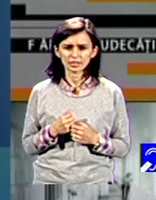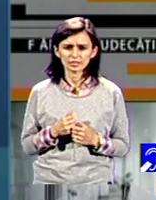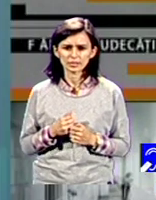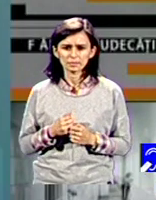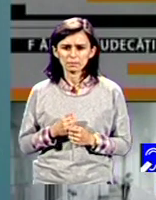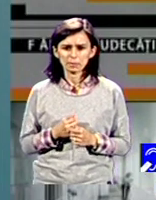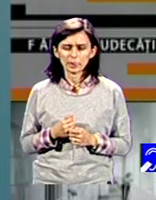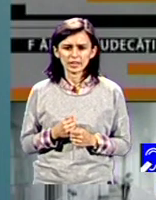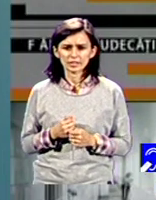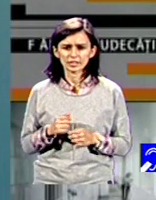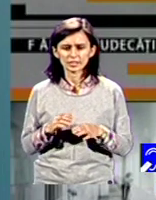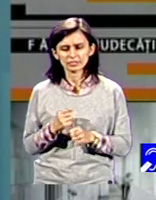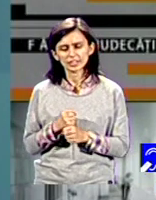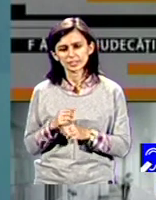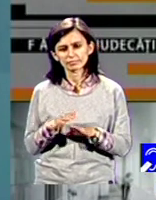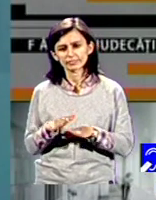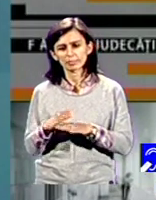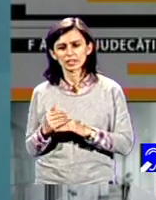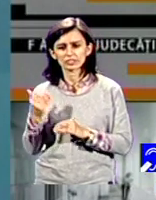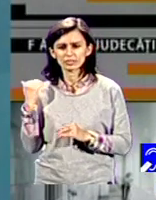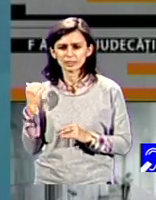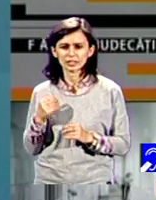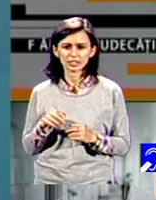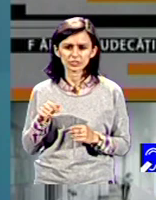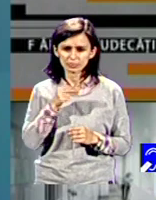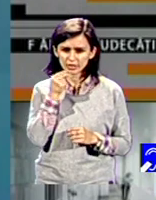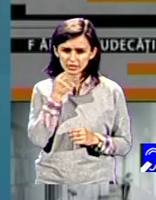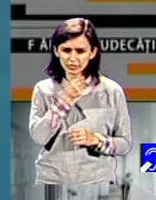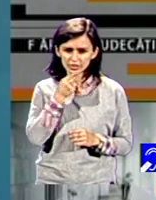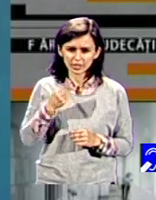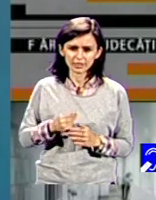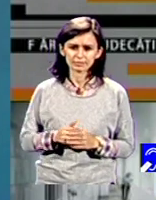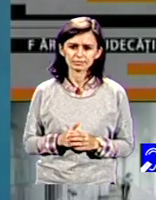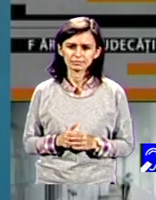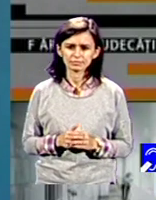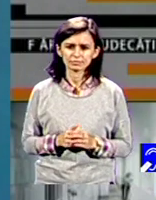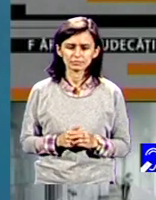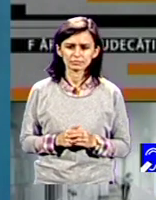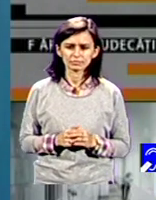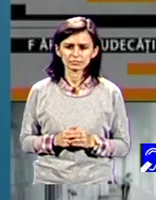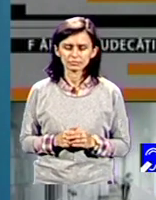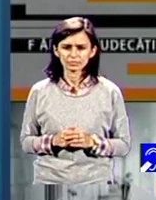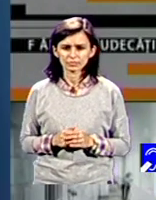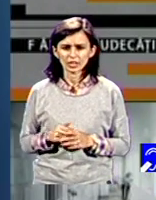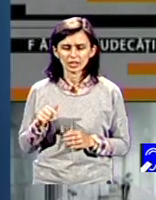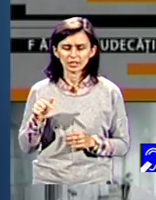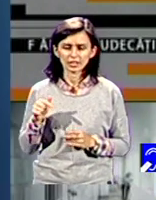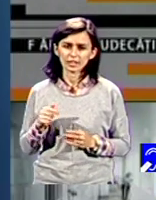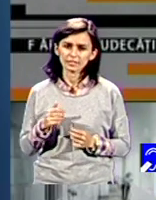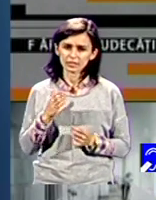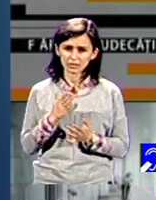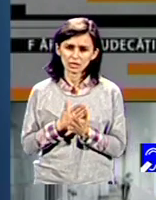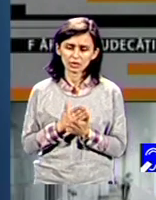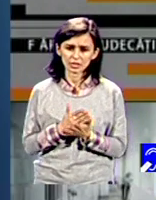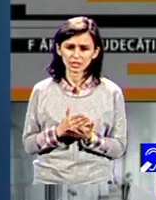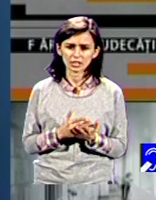Tocmai de la acești beneficiari cu care ar trebui să discute un podosu a fost destul de tranșant în această chestiune vreau să spun